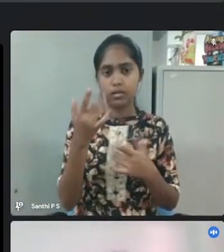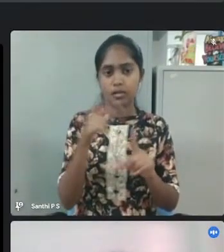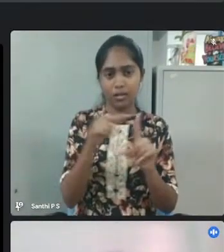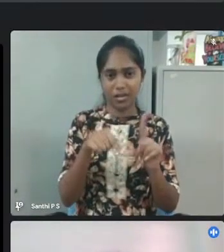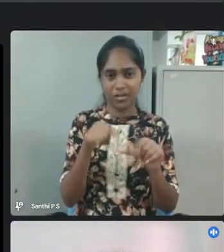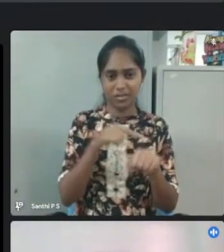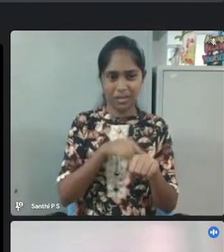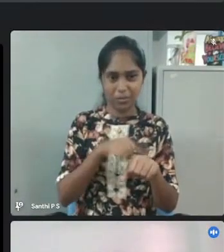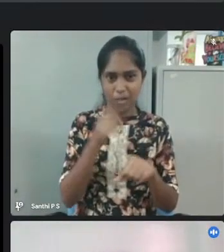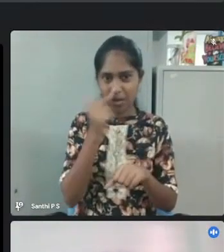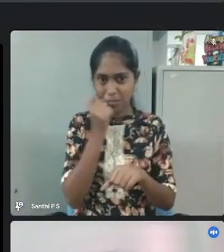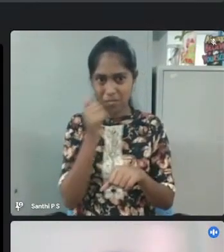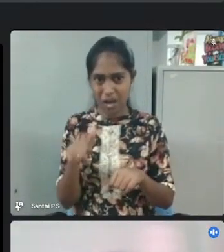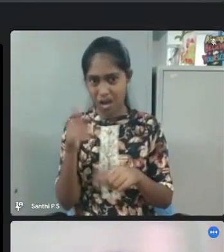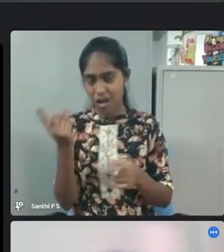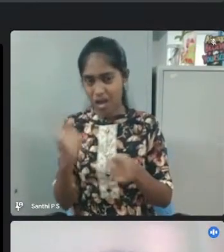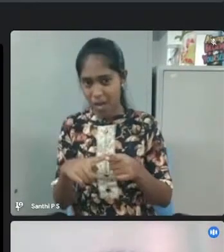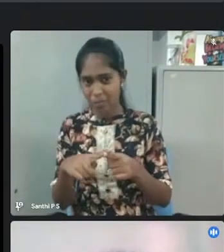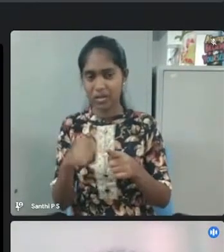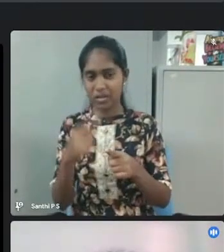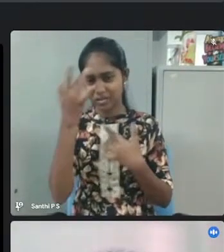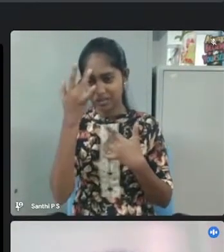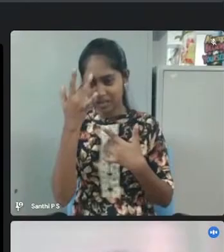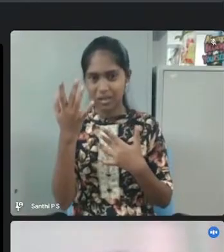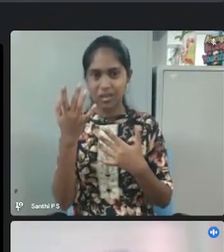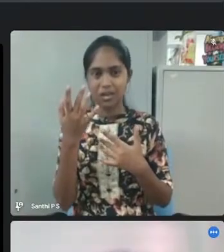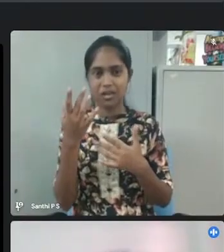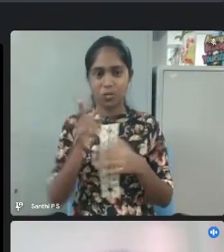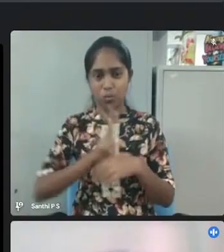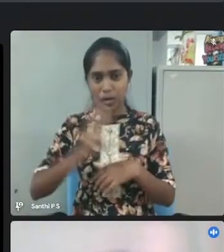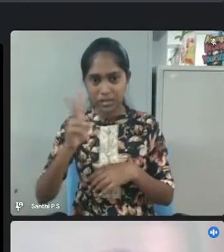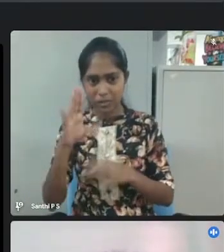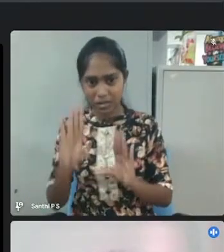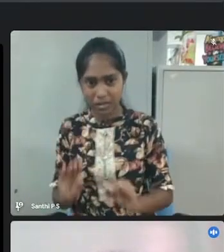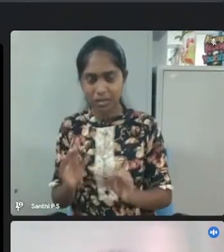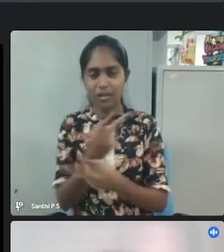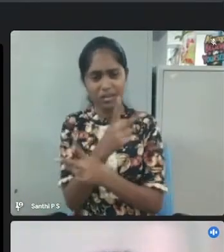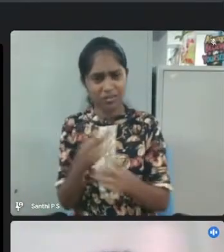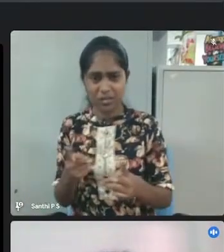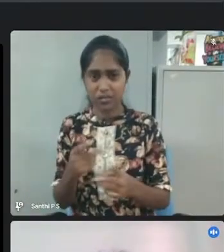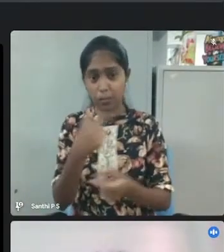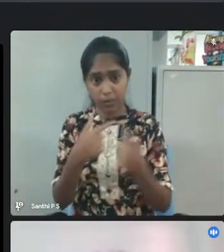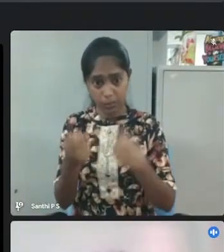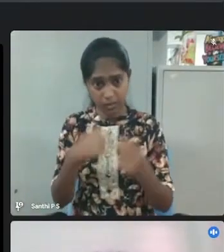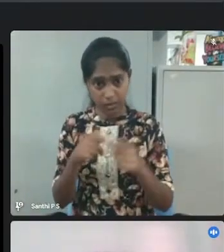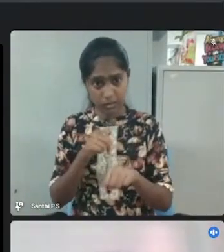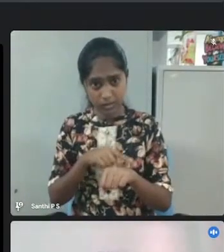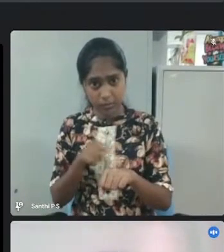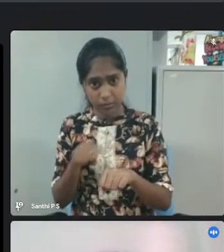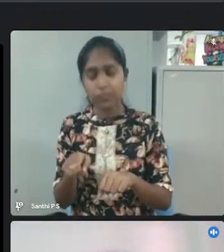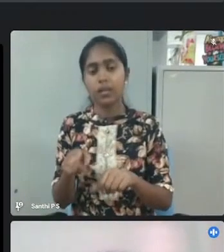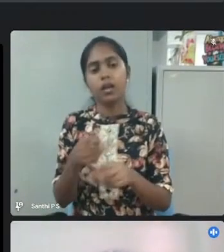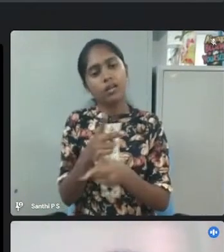രോഗങ്ങളാവാം, പോഷകാഹാരക്കുറവ്, ഹാനികരമായിട്ടുള്ള വസ്തുക്കൾ, മരുന്നുകൾ, ഇതെല്ലാം കഴിക്കുന്നത് ചിലപ്പോൾ ഭിന്നശേഷിയുള്ള